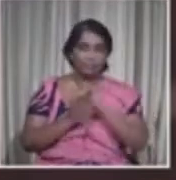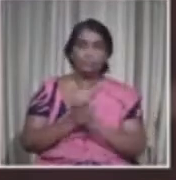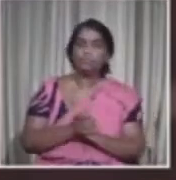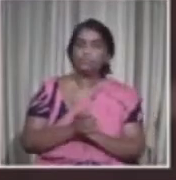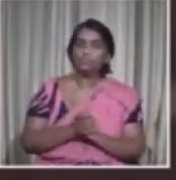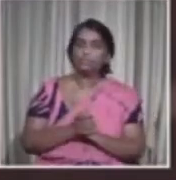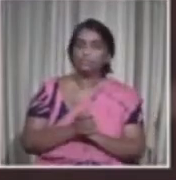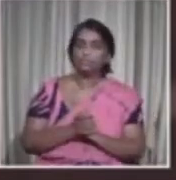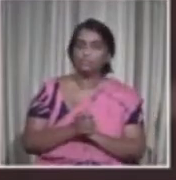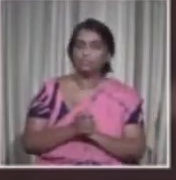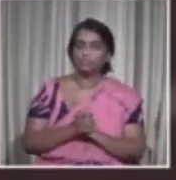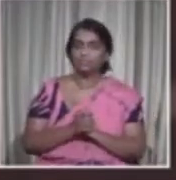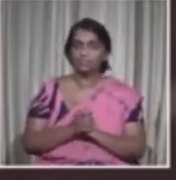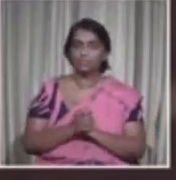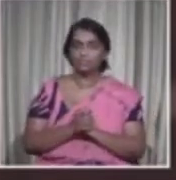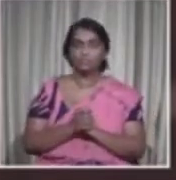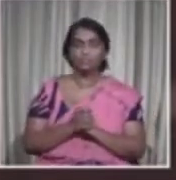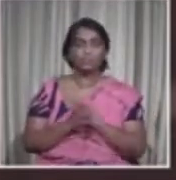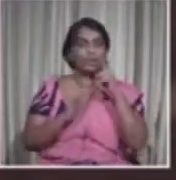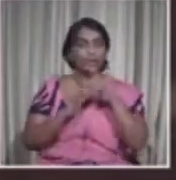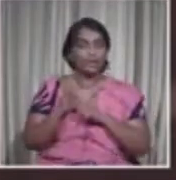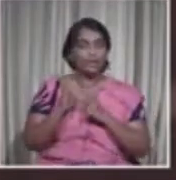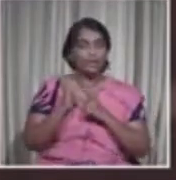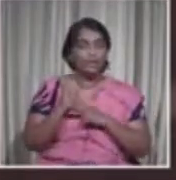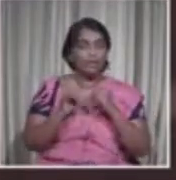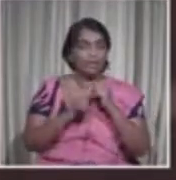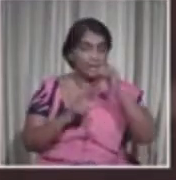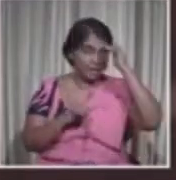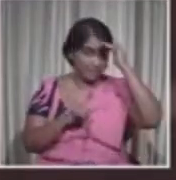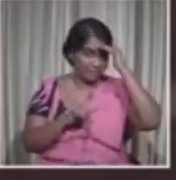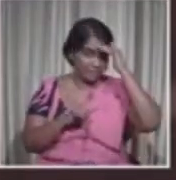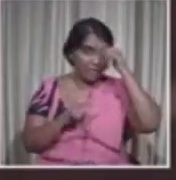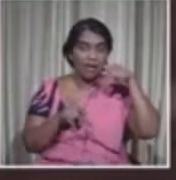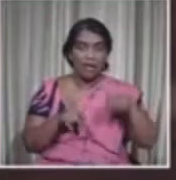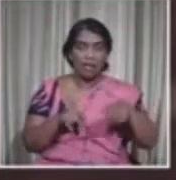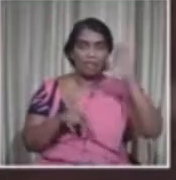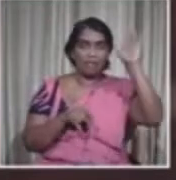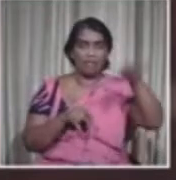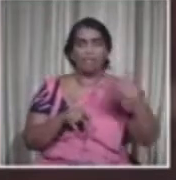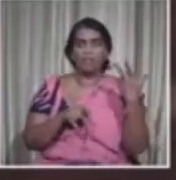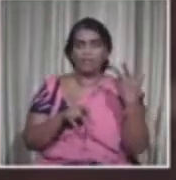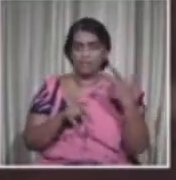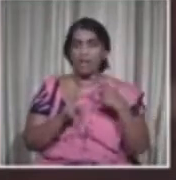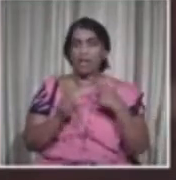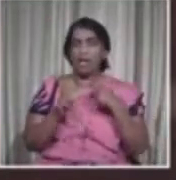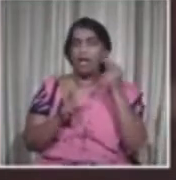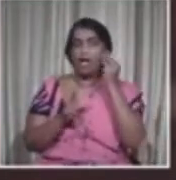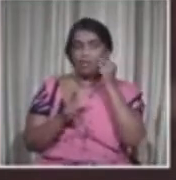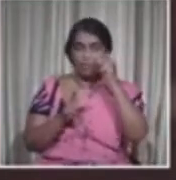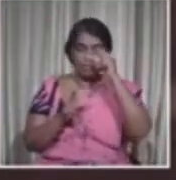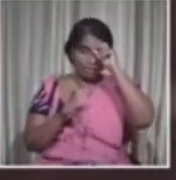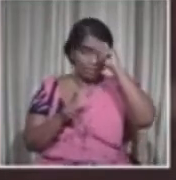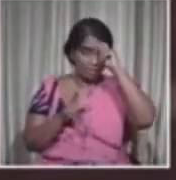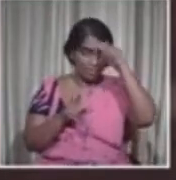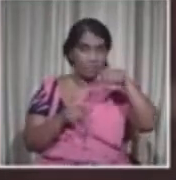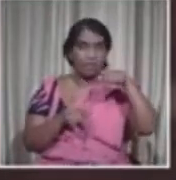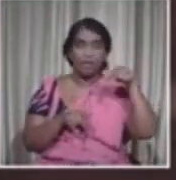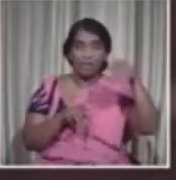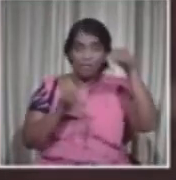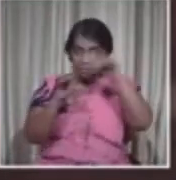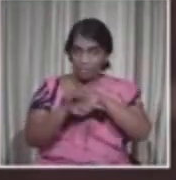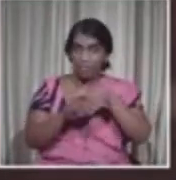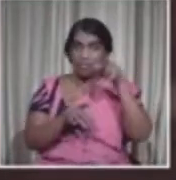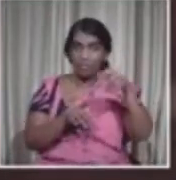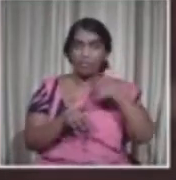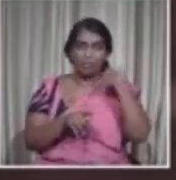අපේ ජනතා විමුක්ති පෙරමුණේ නායකයා අද එතුමා නැහැ. අනුර දිසානායක මහත්මයා එතුමා හිටියා නම් එතුමායි